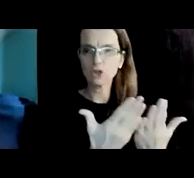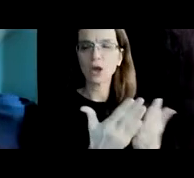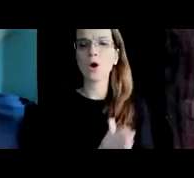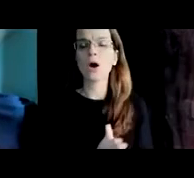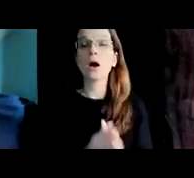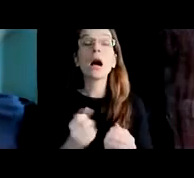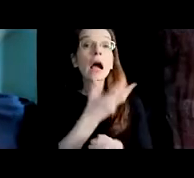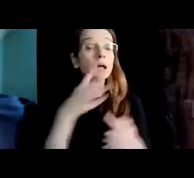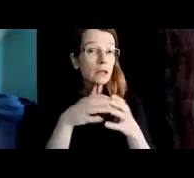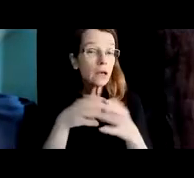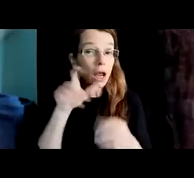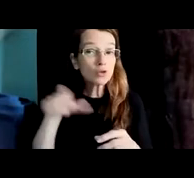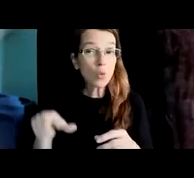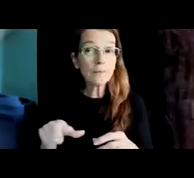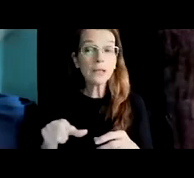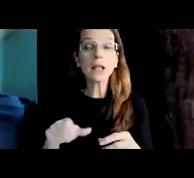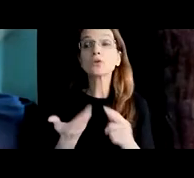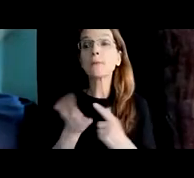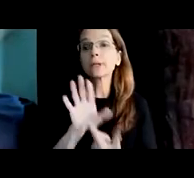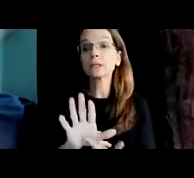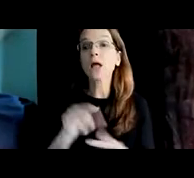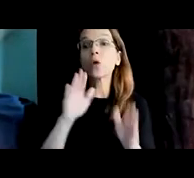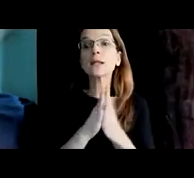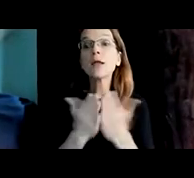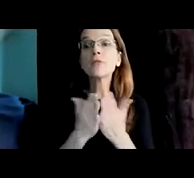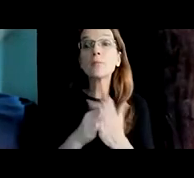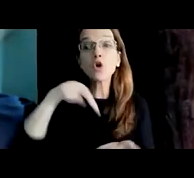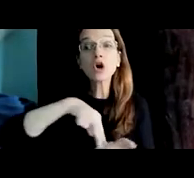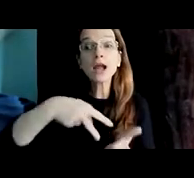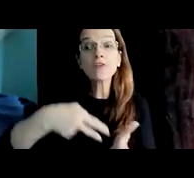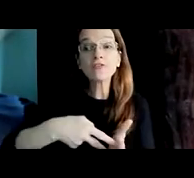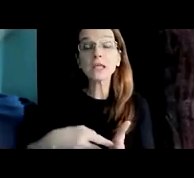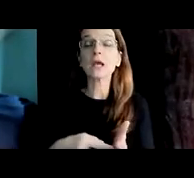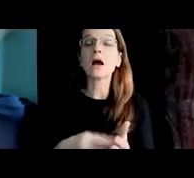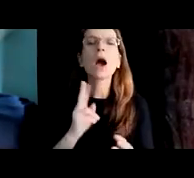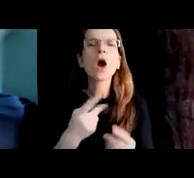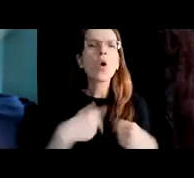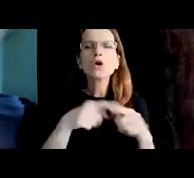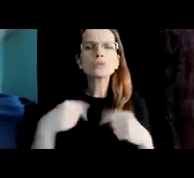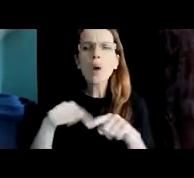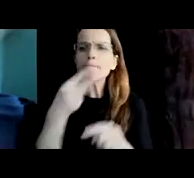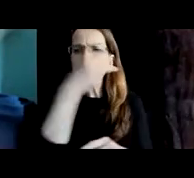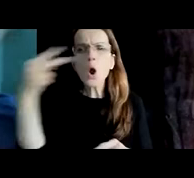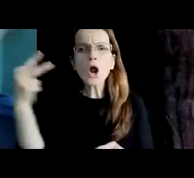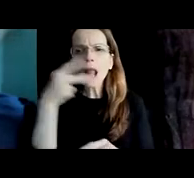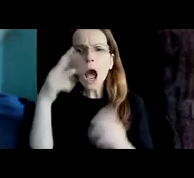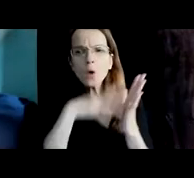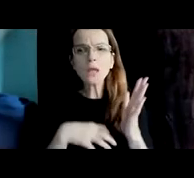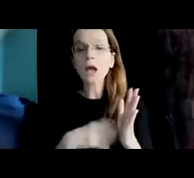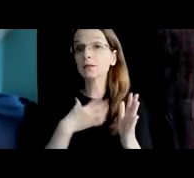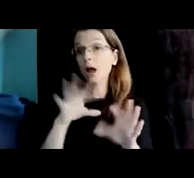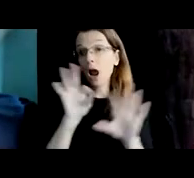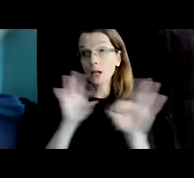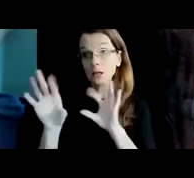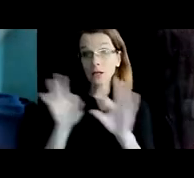so predstavljene v monografiji in kako smo zasnovali posamezna poglavja, zakaj smo se odločili za določen izbor